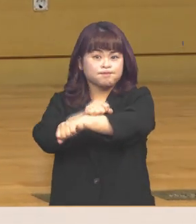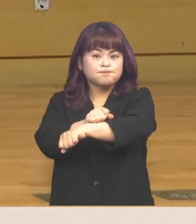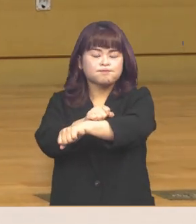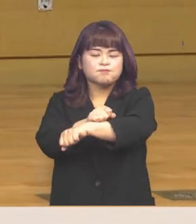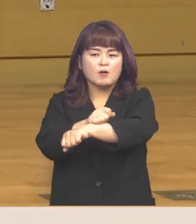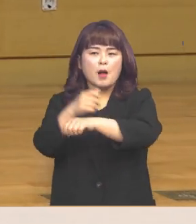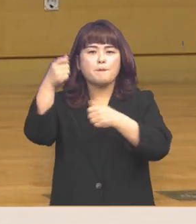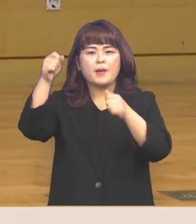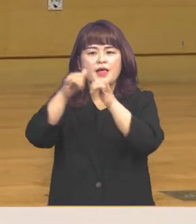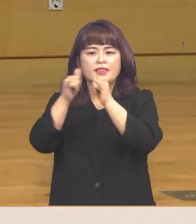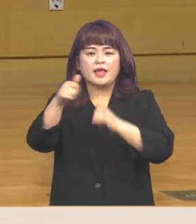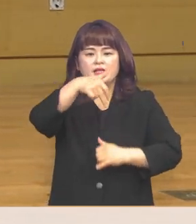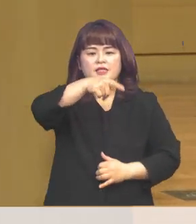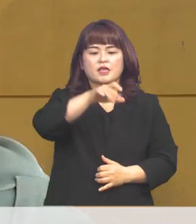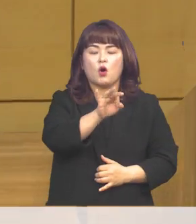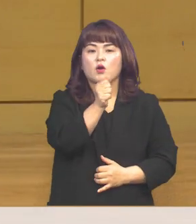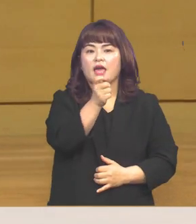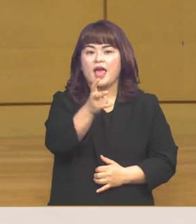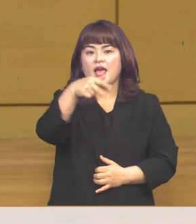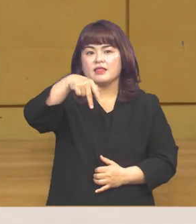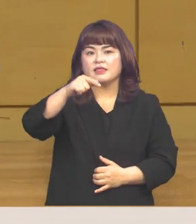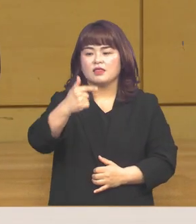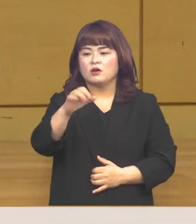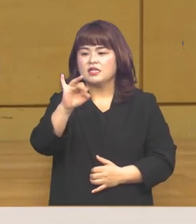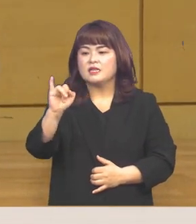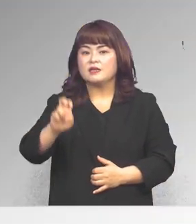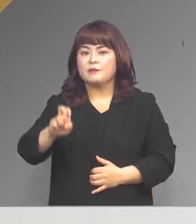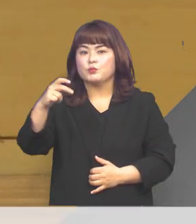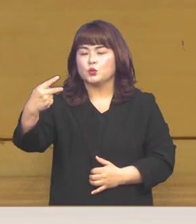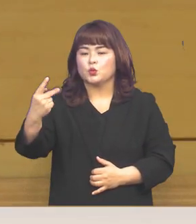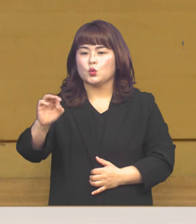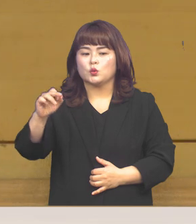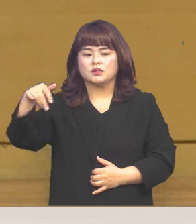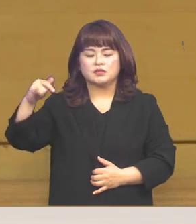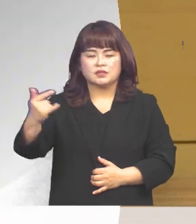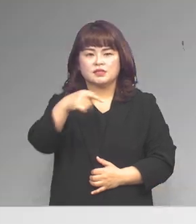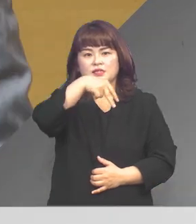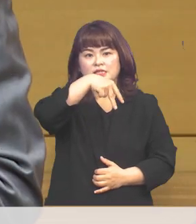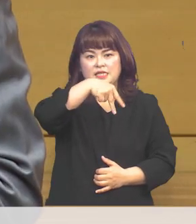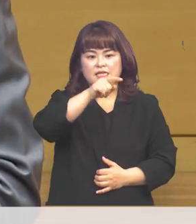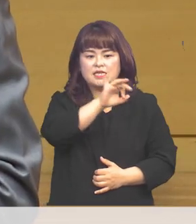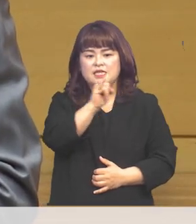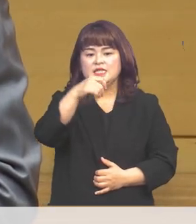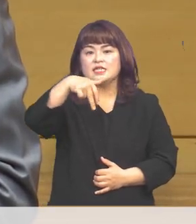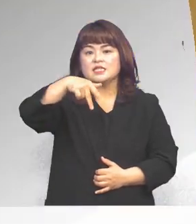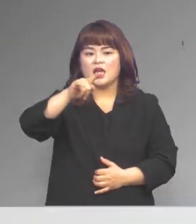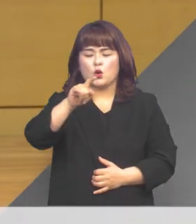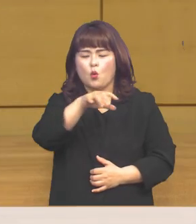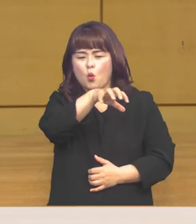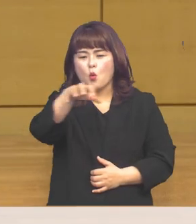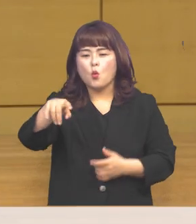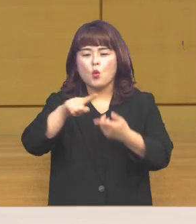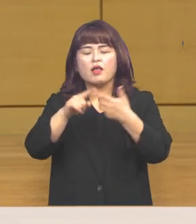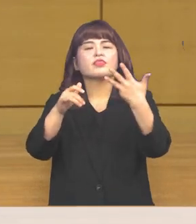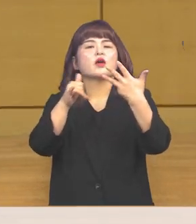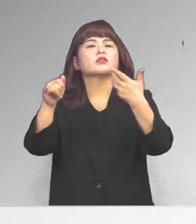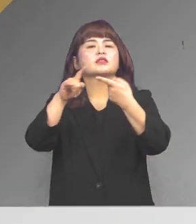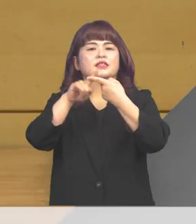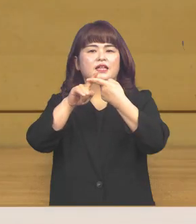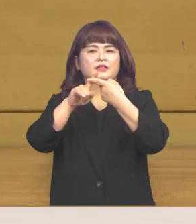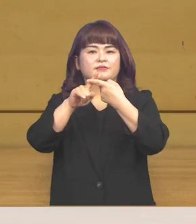연기력을 인정받은 배우 정혜선, 임동진, 이정길, 서인석, 이재용, 박혜미 씨에게